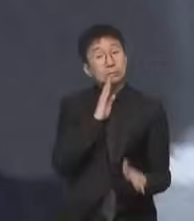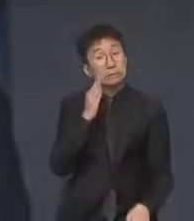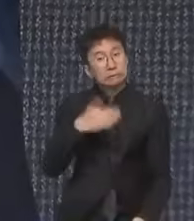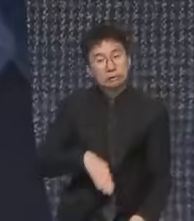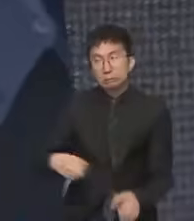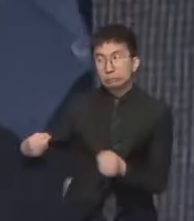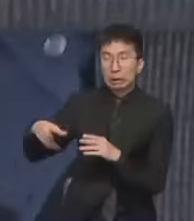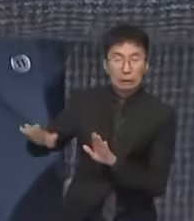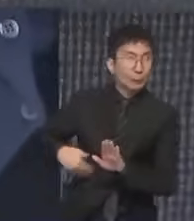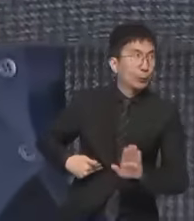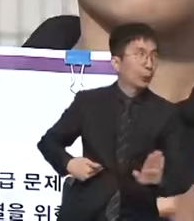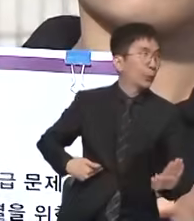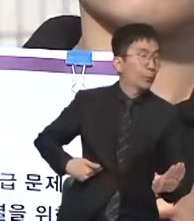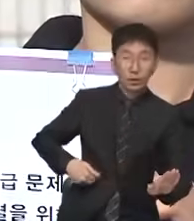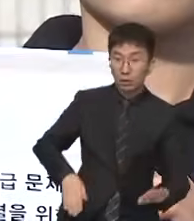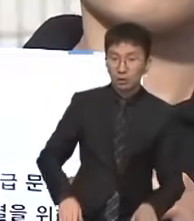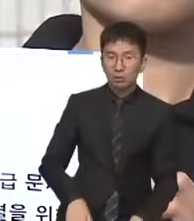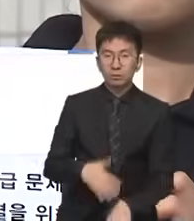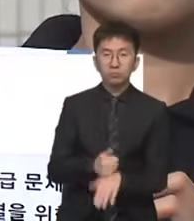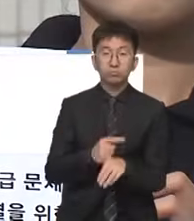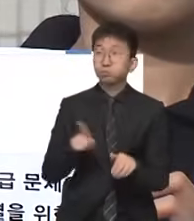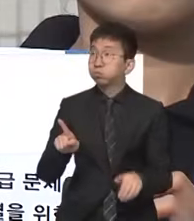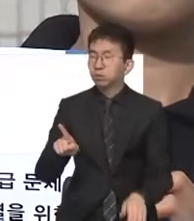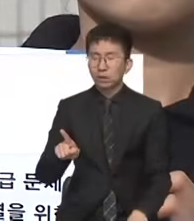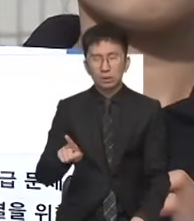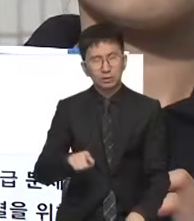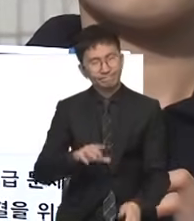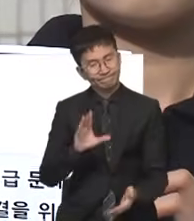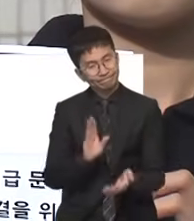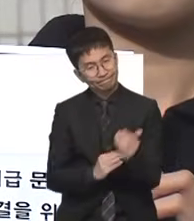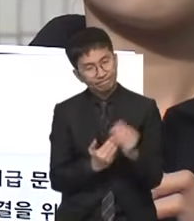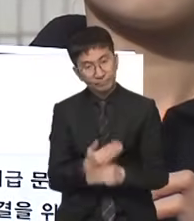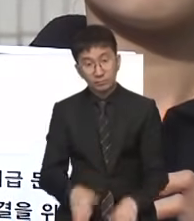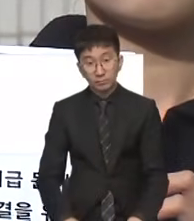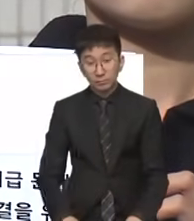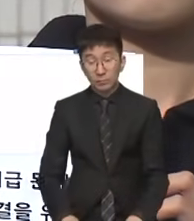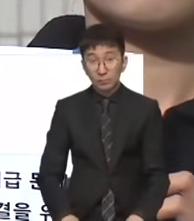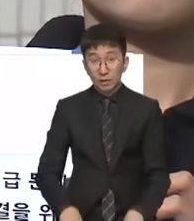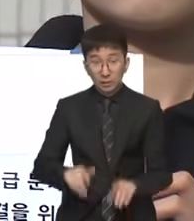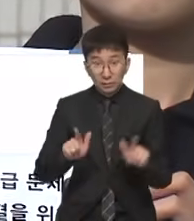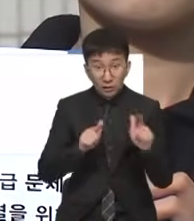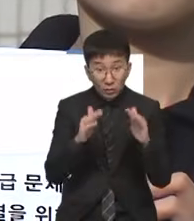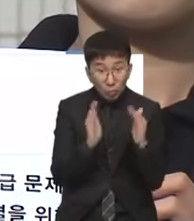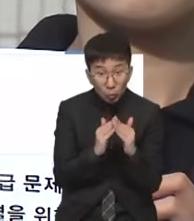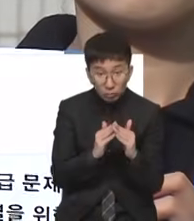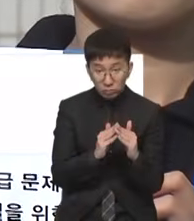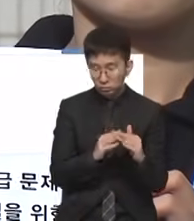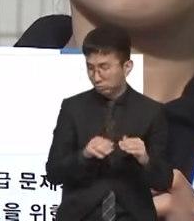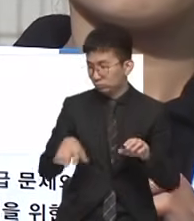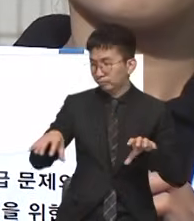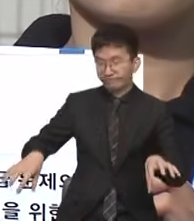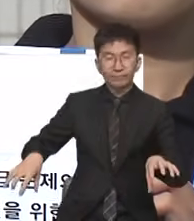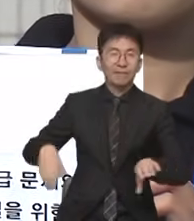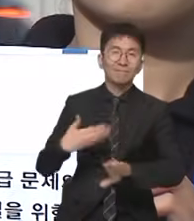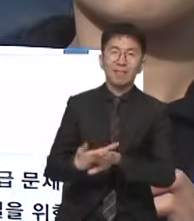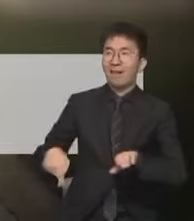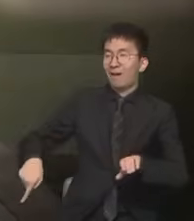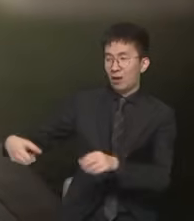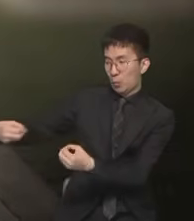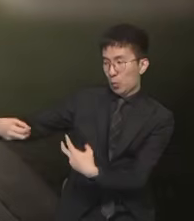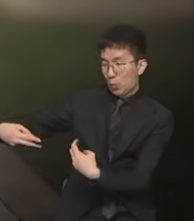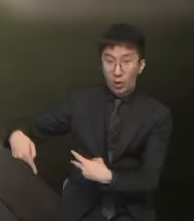감치가 불가능합니다. 주민등록상 주소지를 실제 거주지와 달리 해놓거나 아예 잠적해버리는 식의 꼼수를